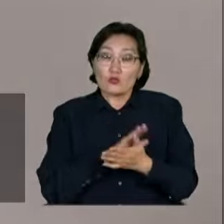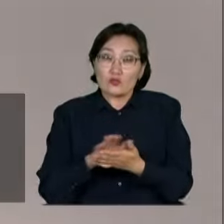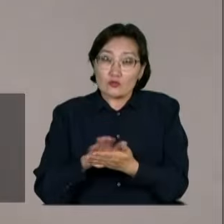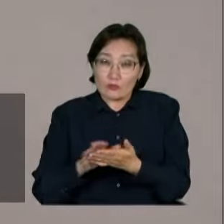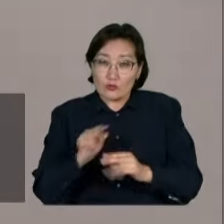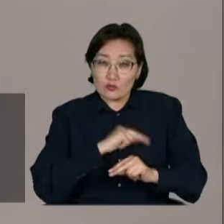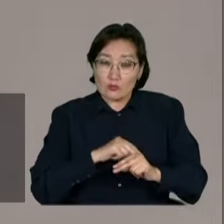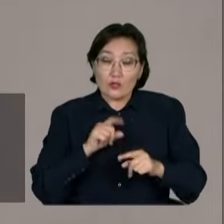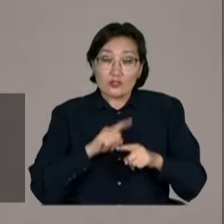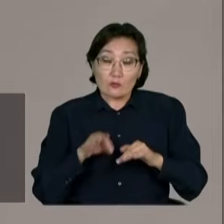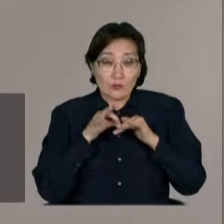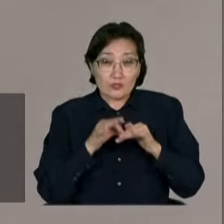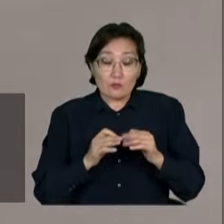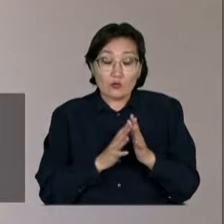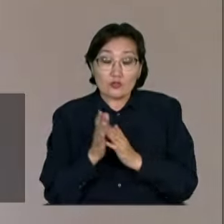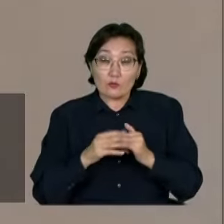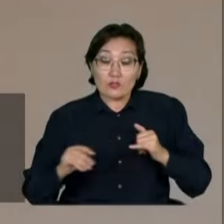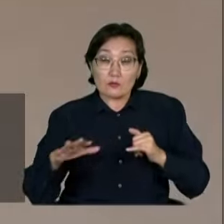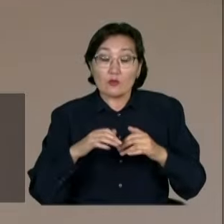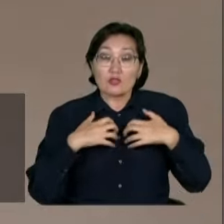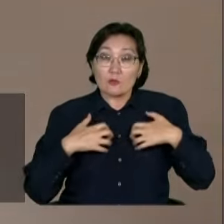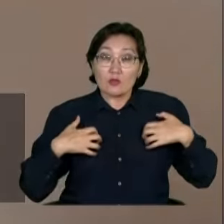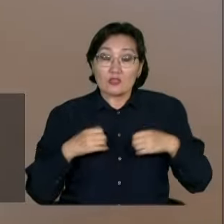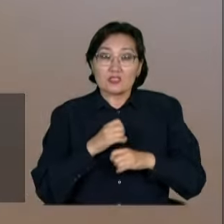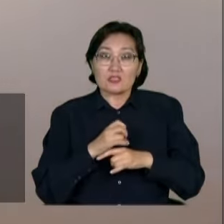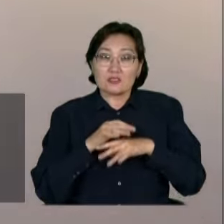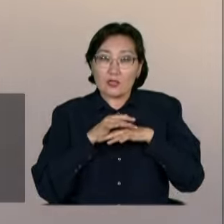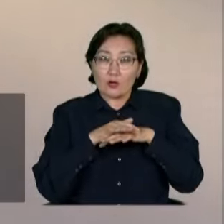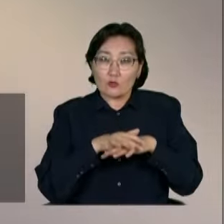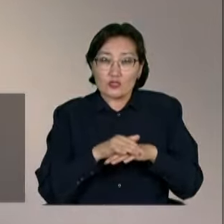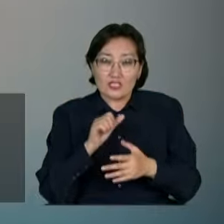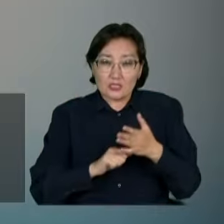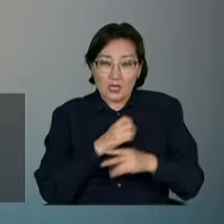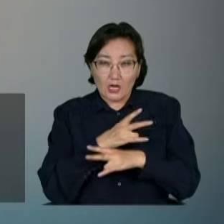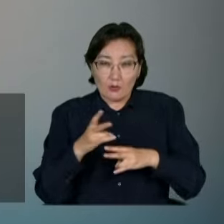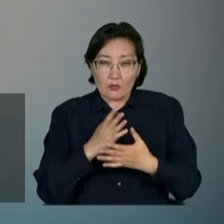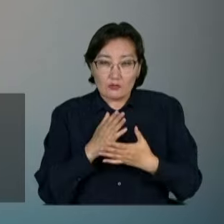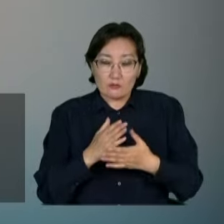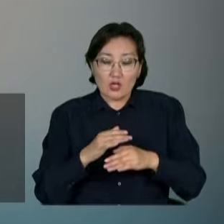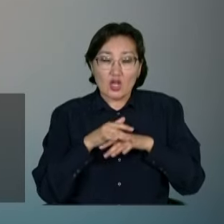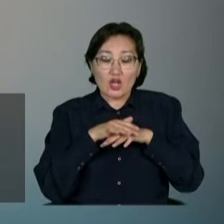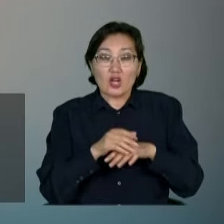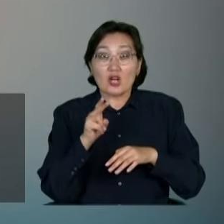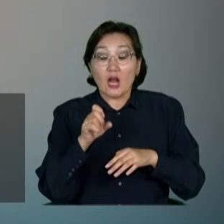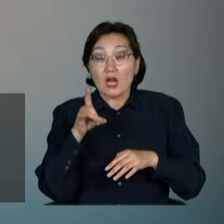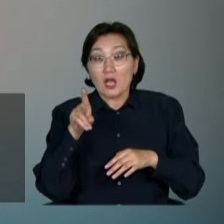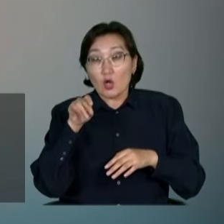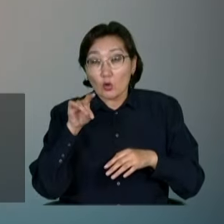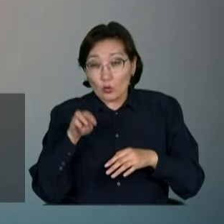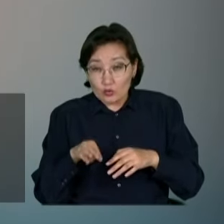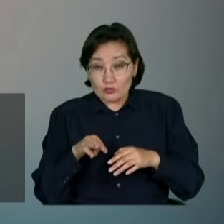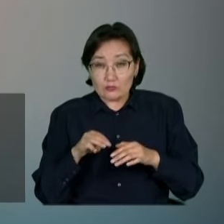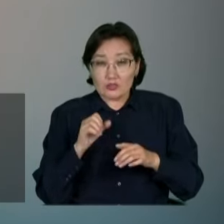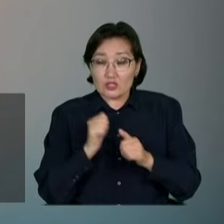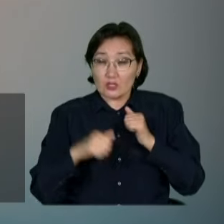дейді. Өйткені жайылымдардағы мал басы қара құрттан қырылып барады. Қара құртпен жылдан жылға көбейіп